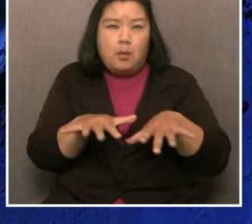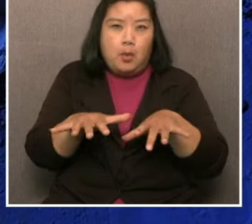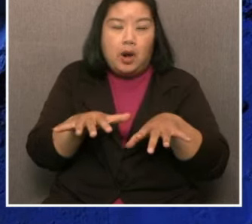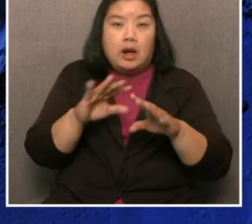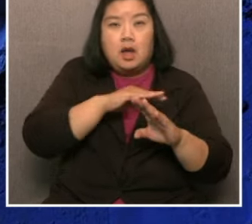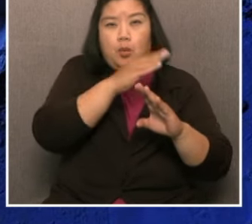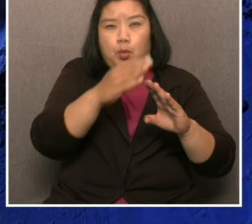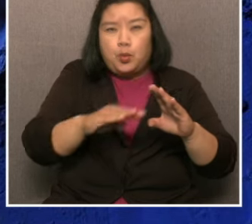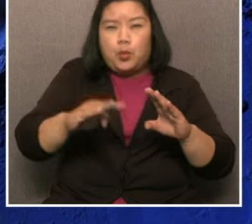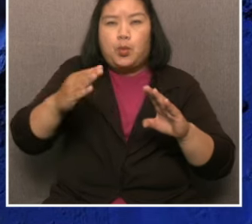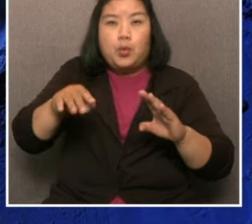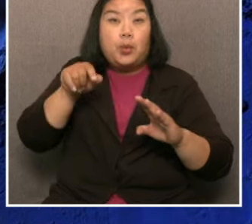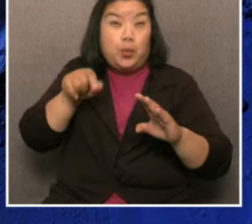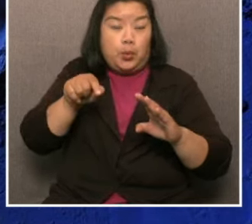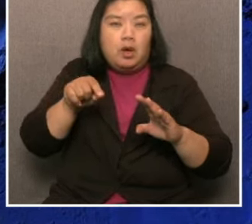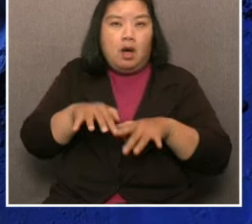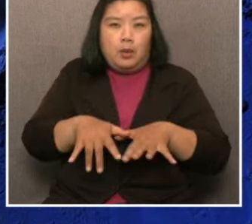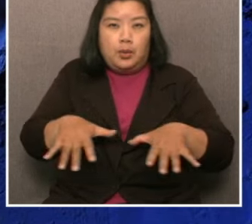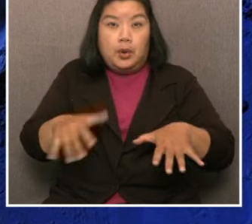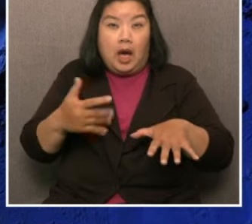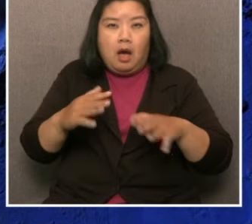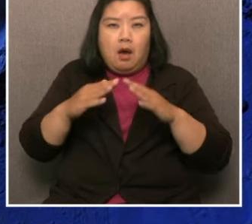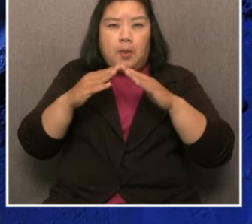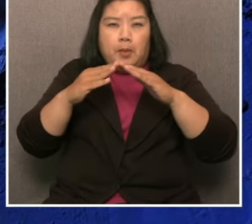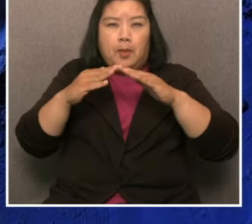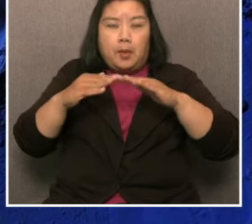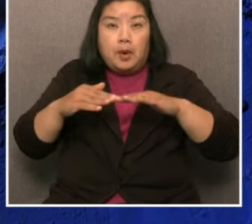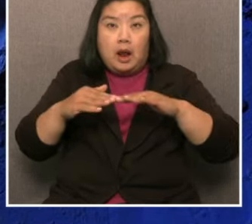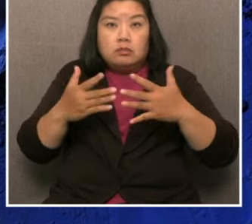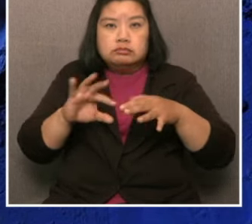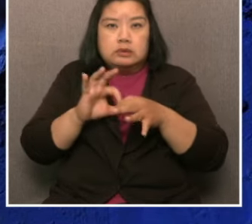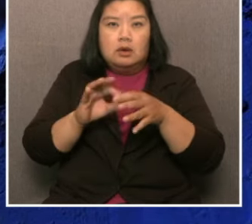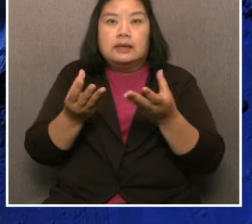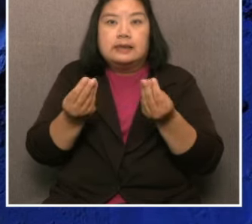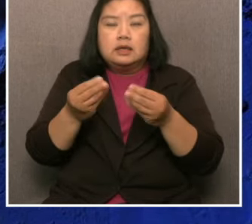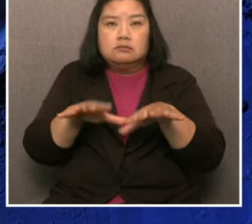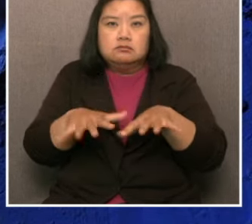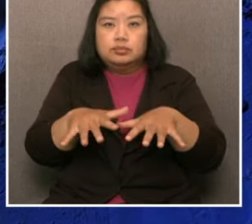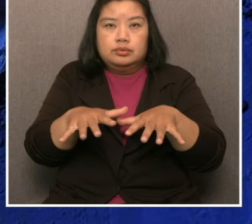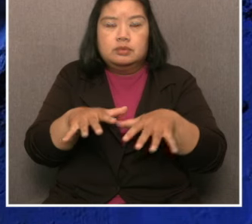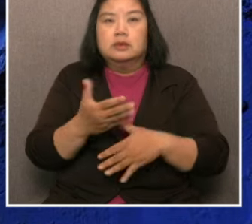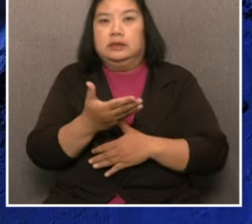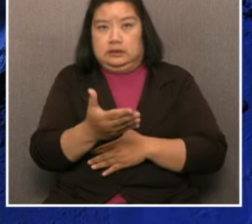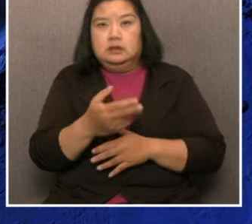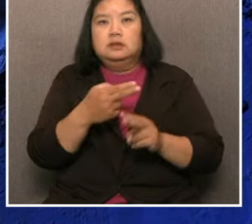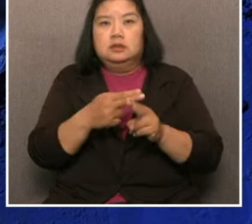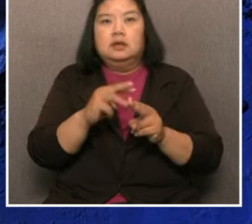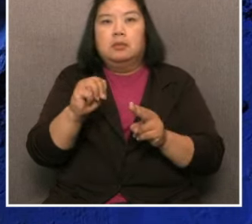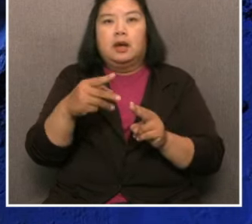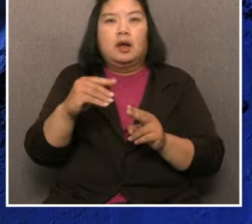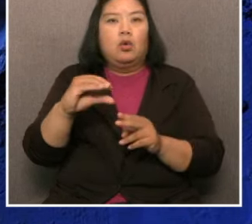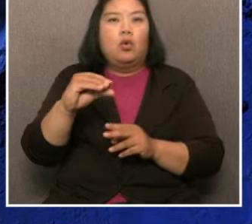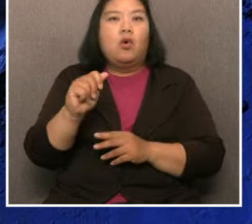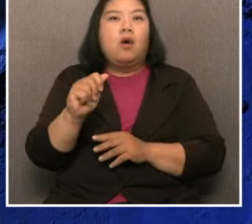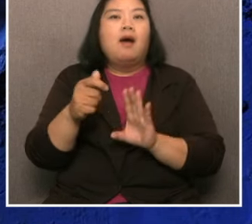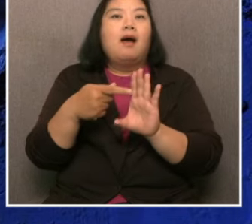เขาไฟขนาดมหึมาถูกกดลงจนเกิดการสั่นสะเทือนมาาาถือเป็นภูเขาไฟที่ยังคุกกรุ่น